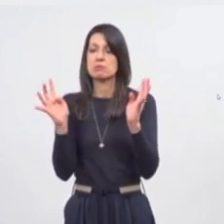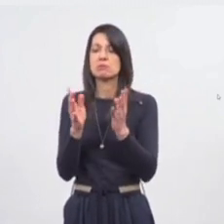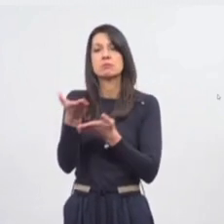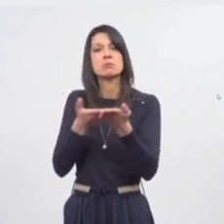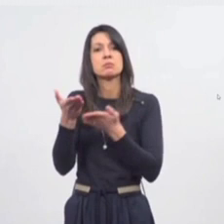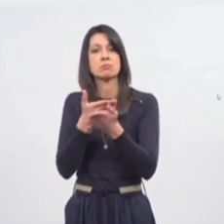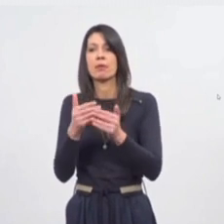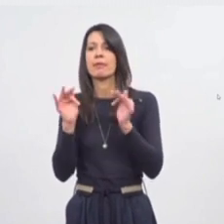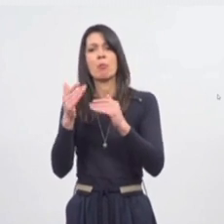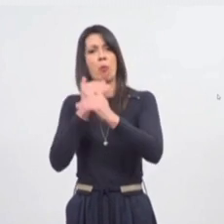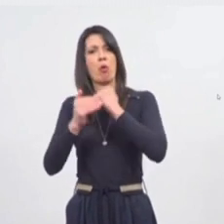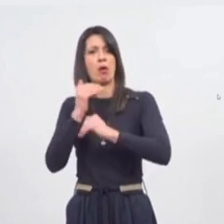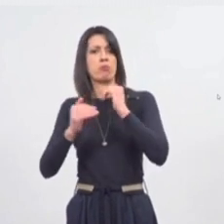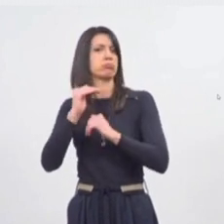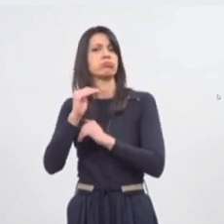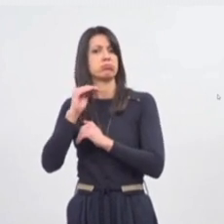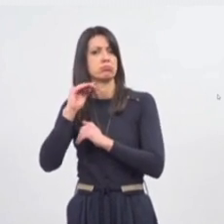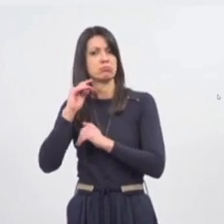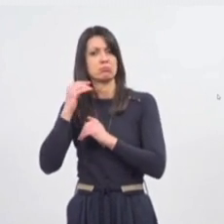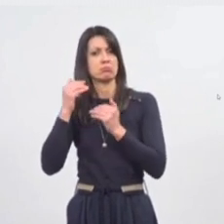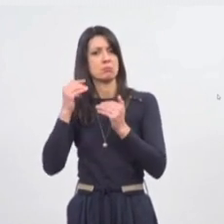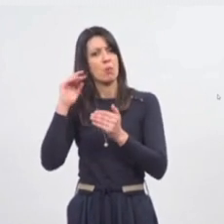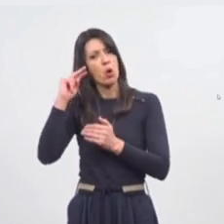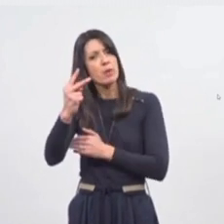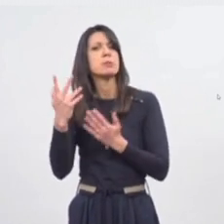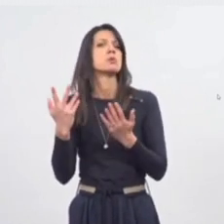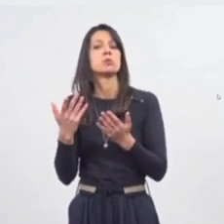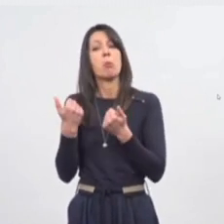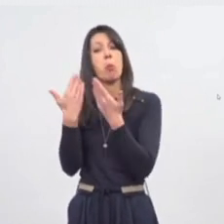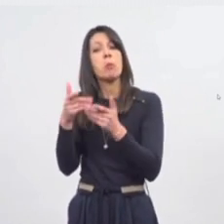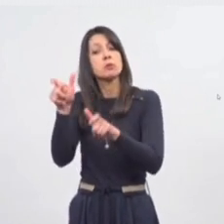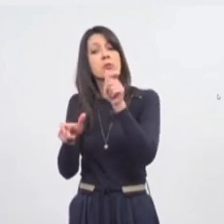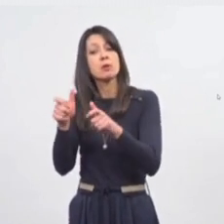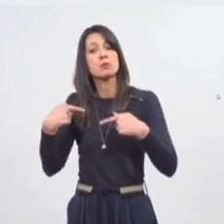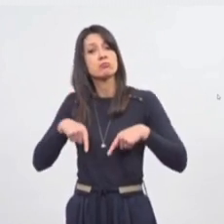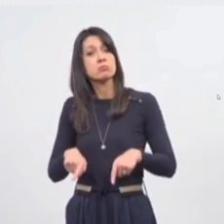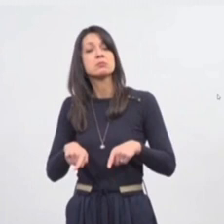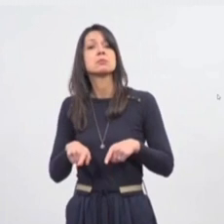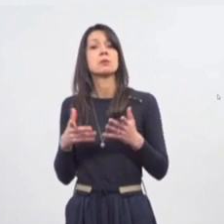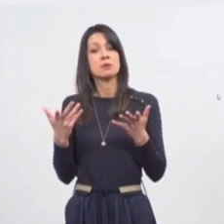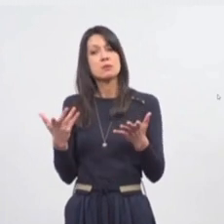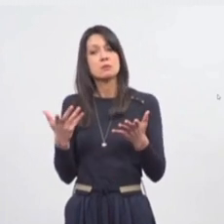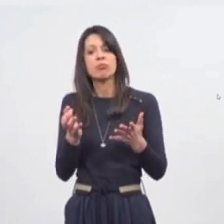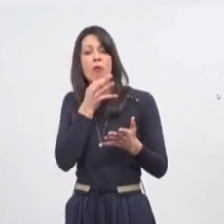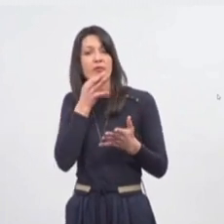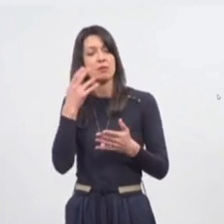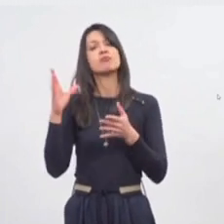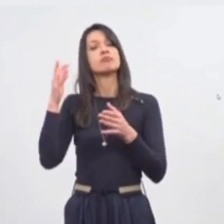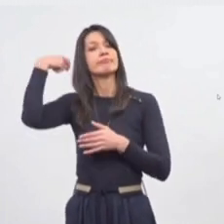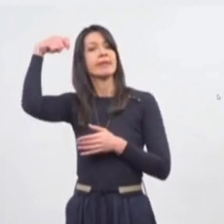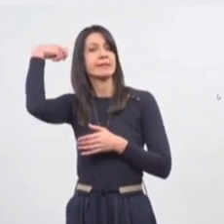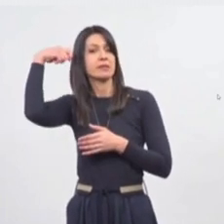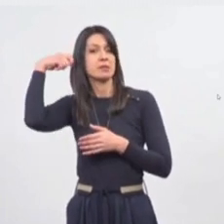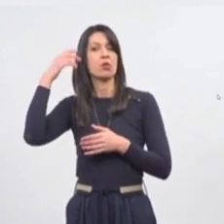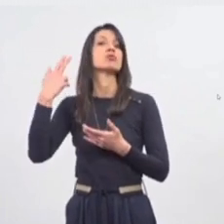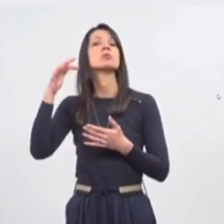agenda habituel, j'avais proposé à mes homologues, à l'occasion de cette présidence française, de débattre des enjeux liés aux médias